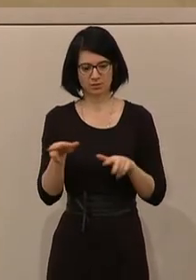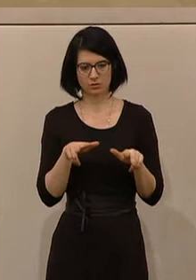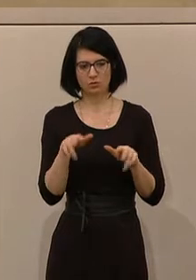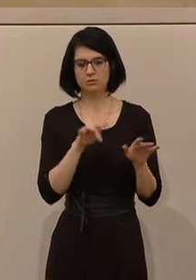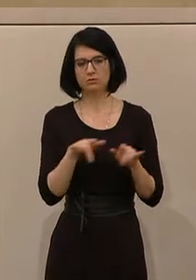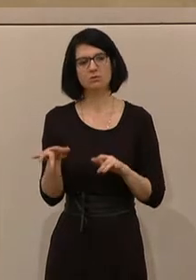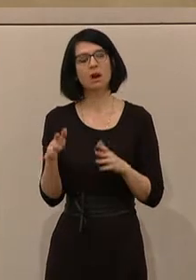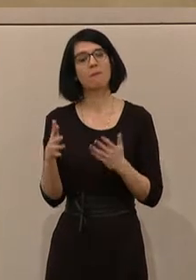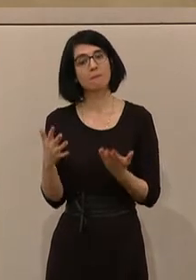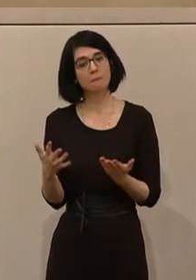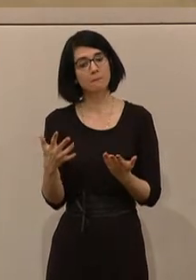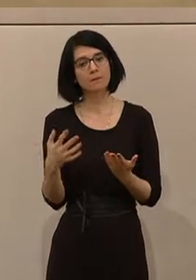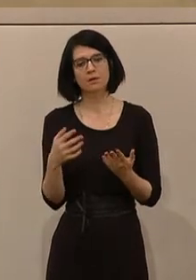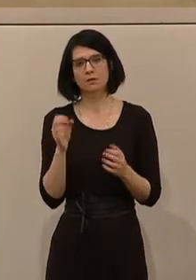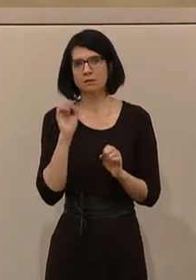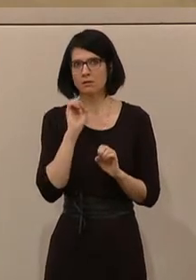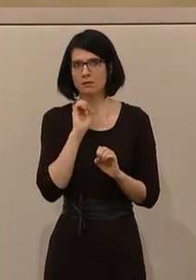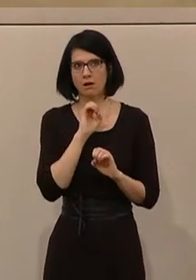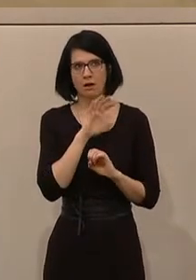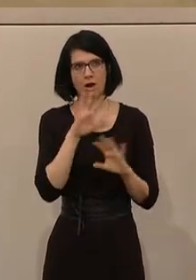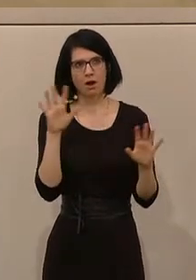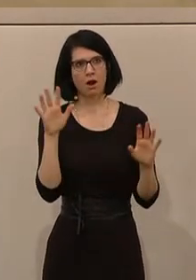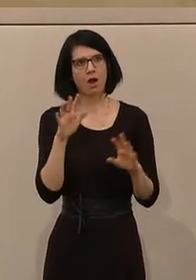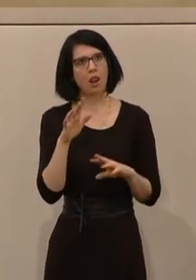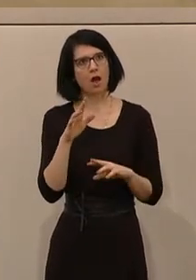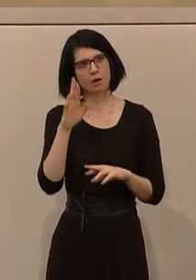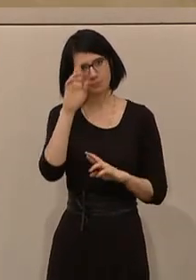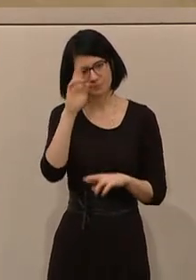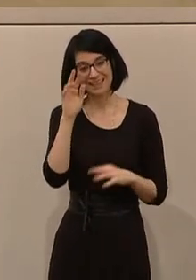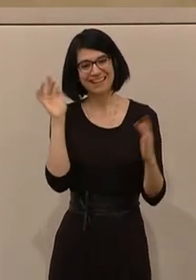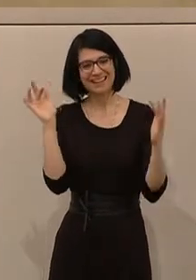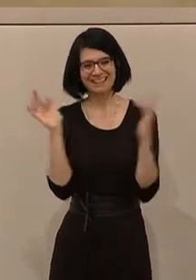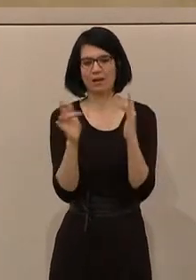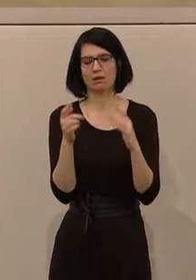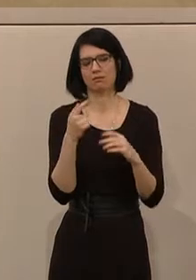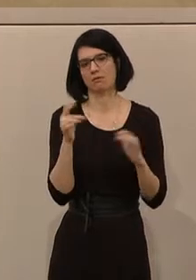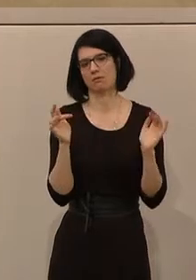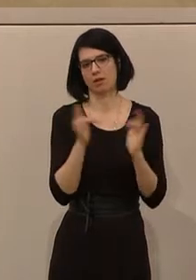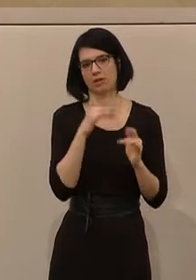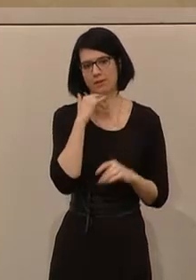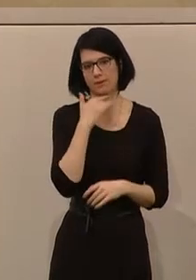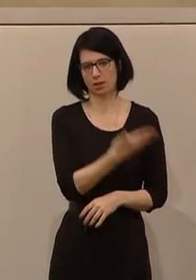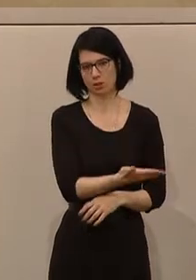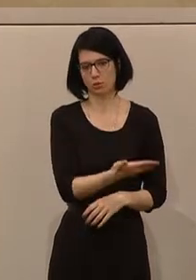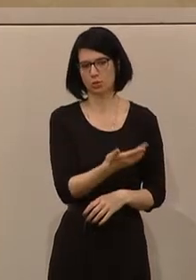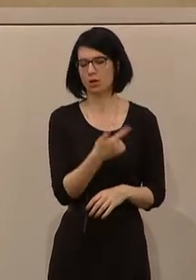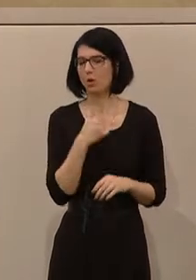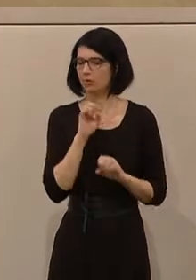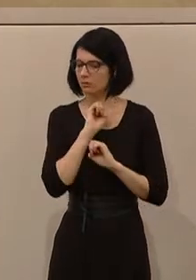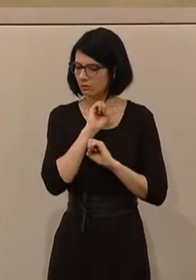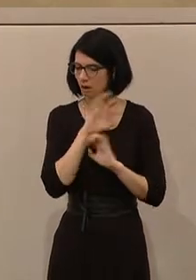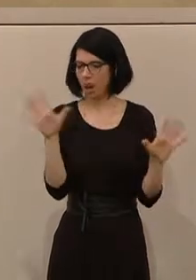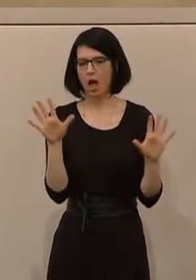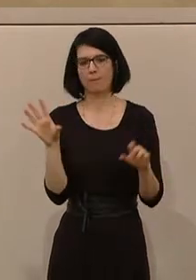in ihrem Regierungsprogramm ein ganz klares Bekenntnis gegen jede Form des Antisemitismus abgegeben und sich ganz klar